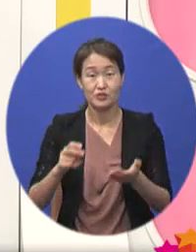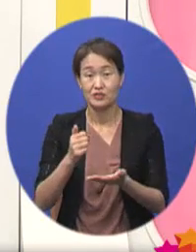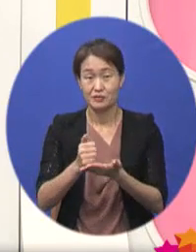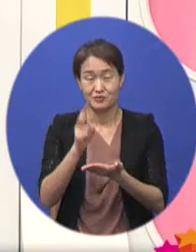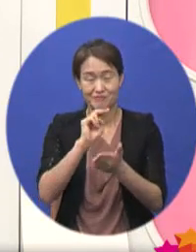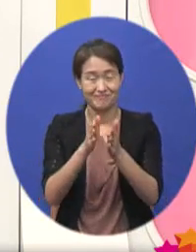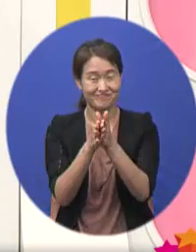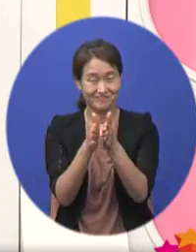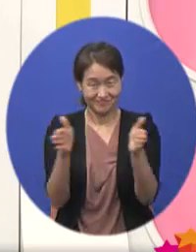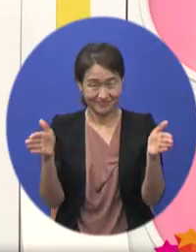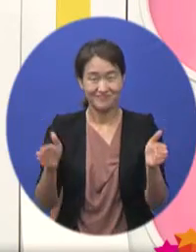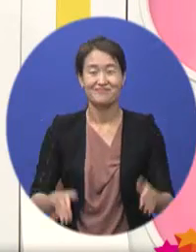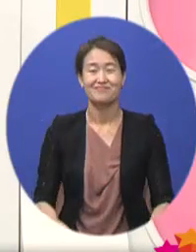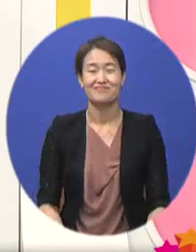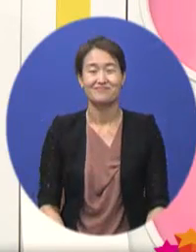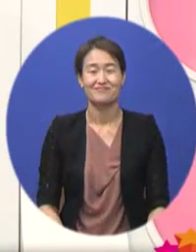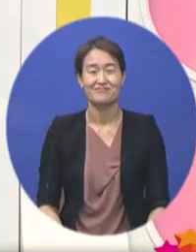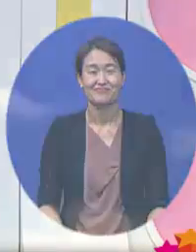노래 들어볼까요?